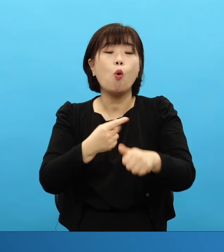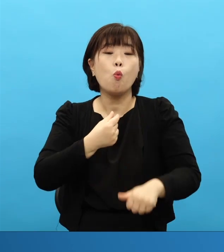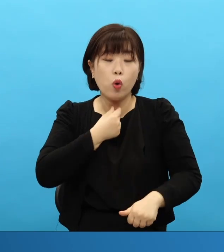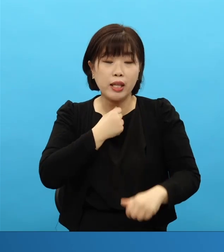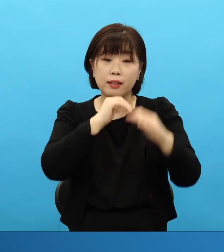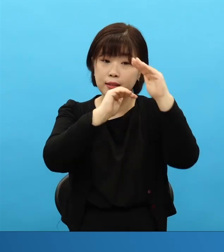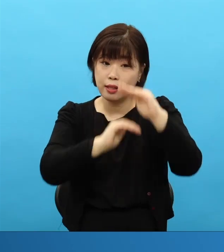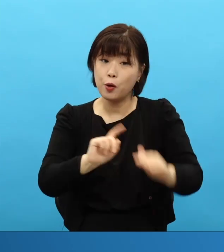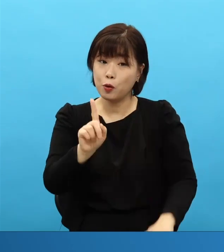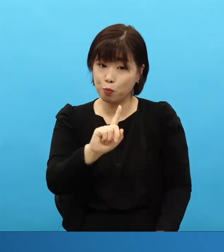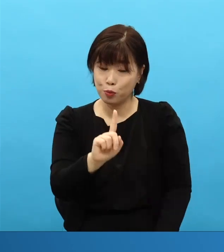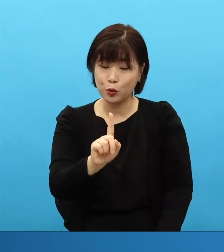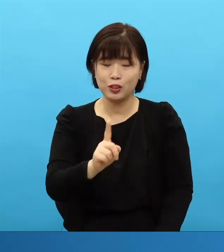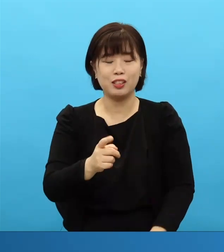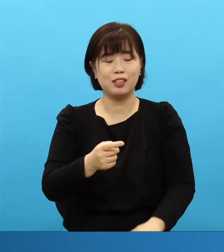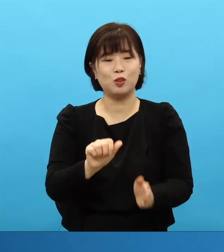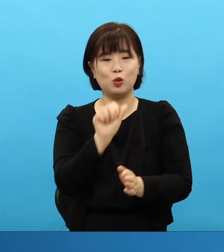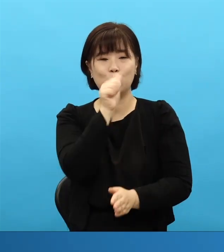부탁드리겠습니다.